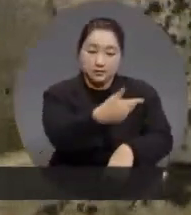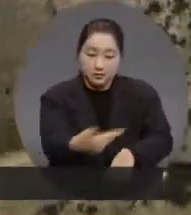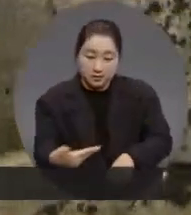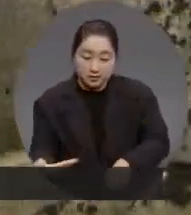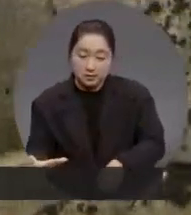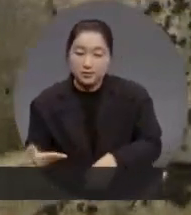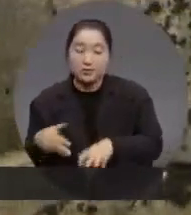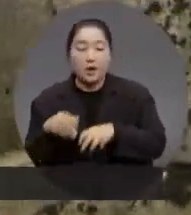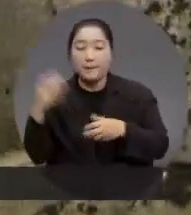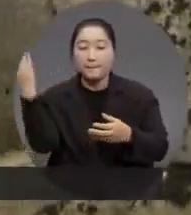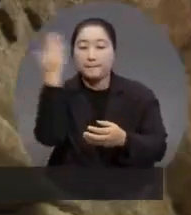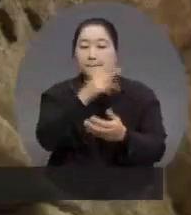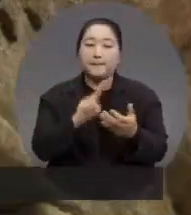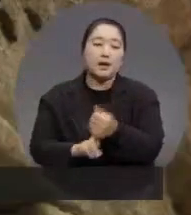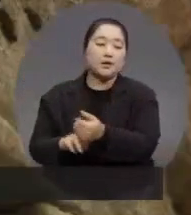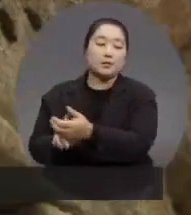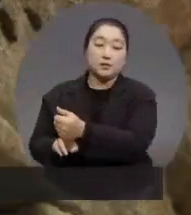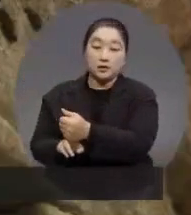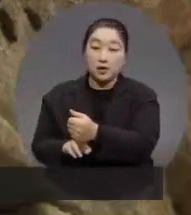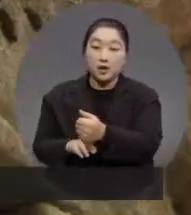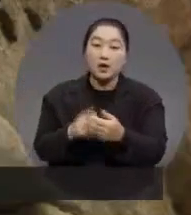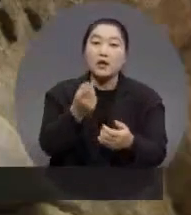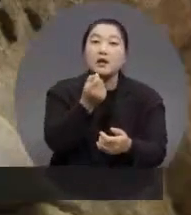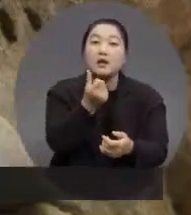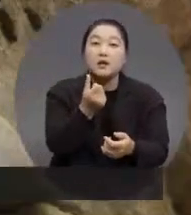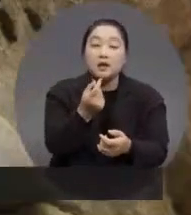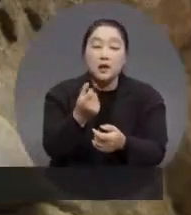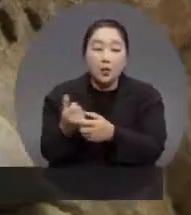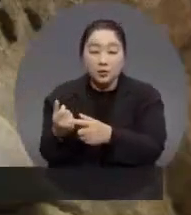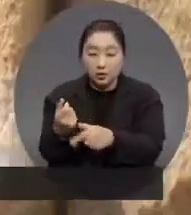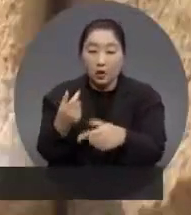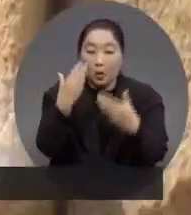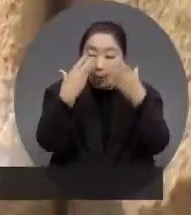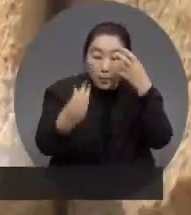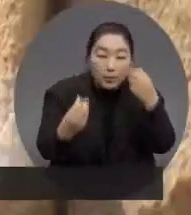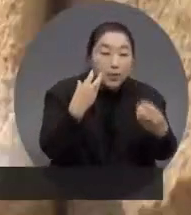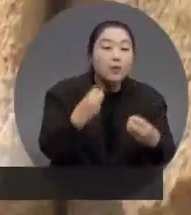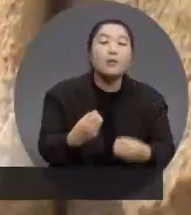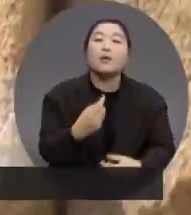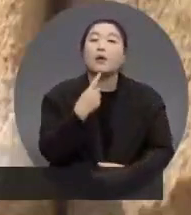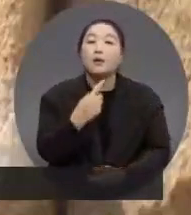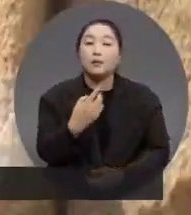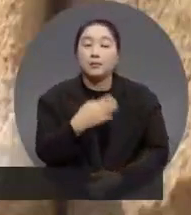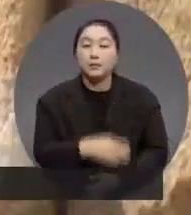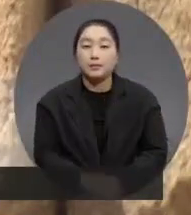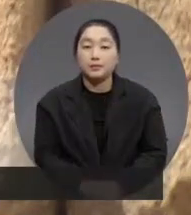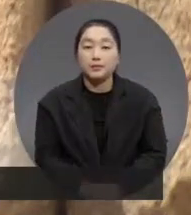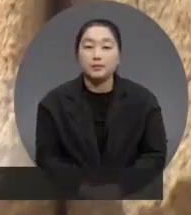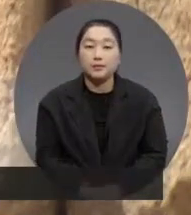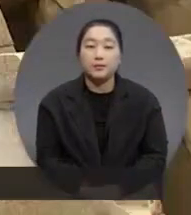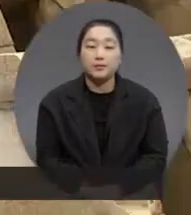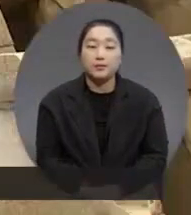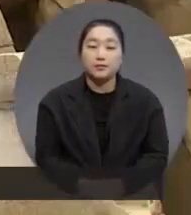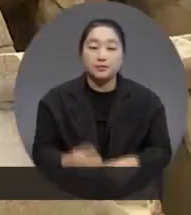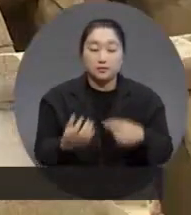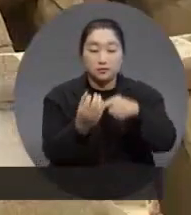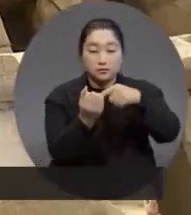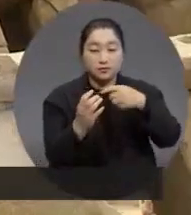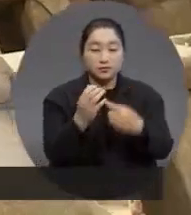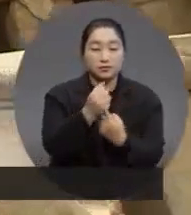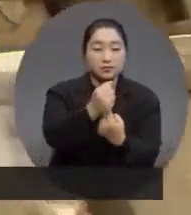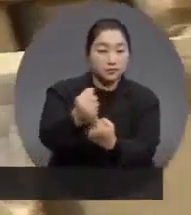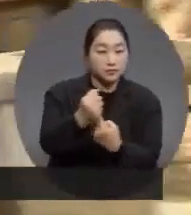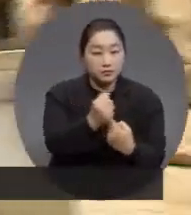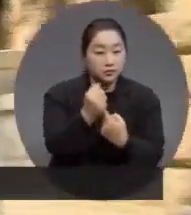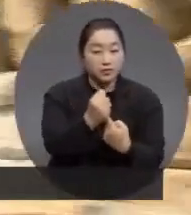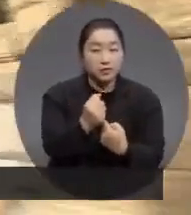씻어내 곳곳에 숨겨져 있던 작은 부처상도 쉽게 찾을 수 있습니다. 불상도 오랜 세월 덧입혀진